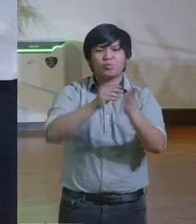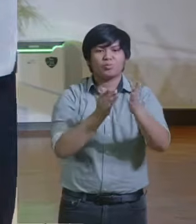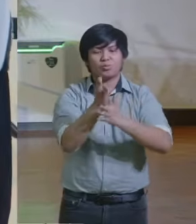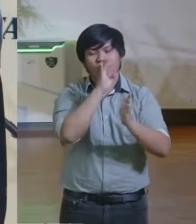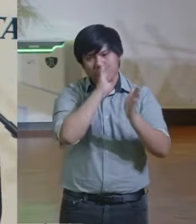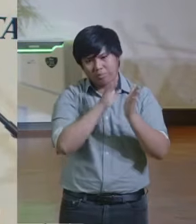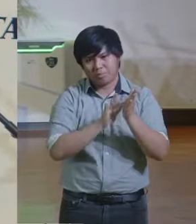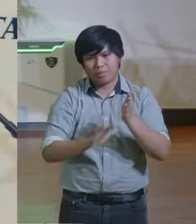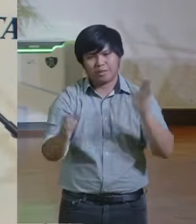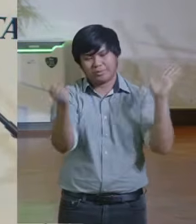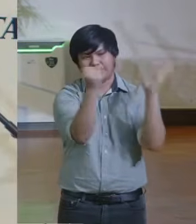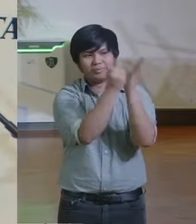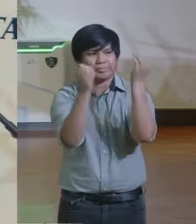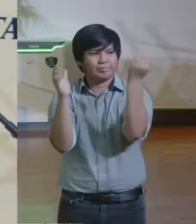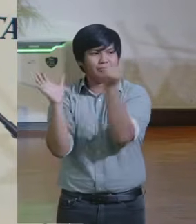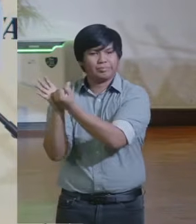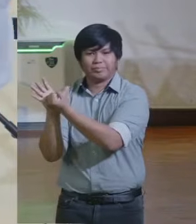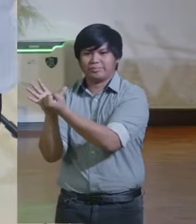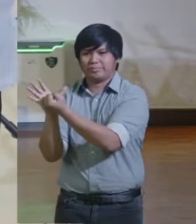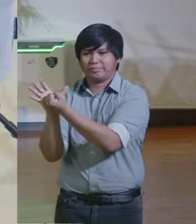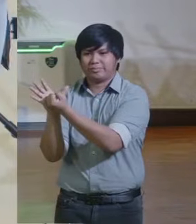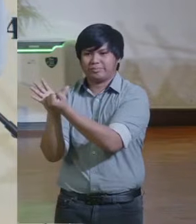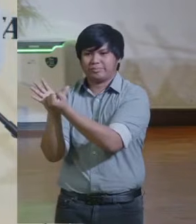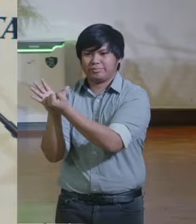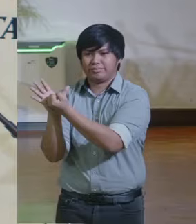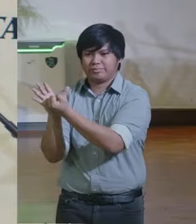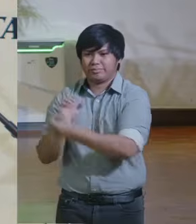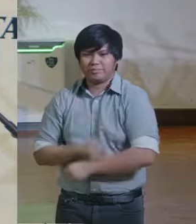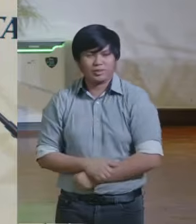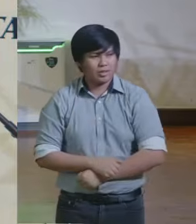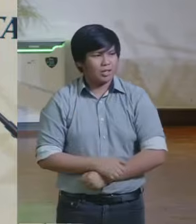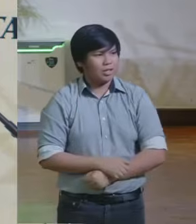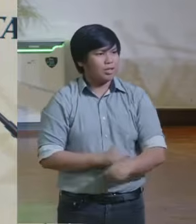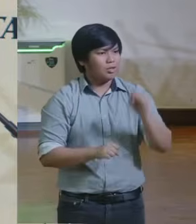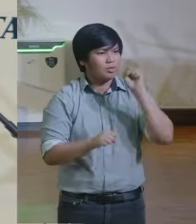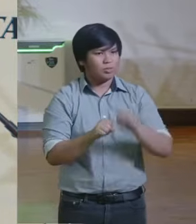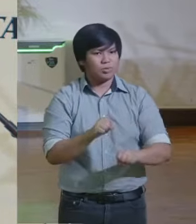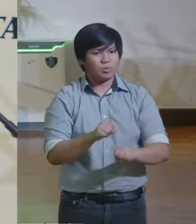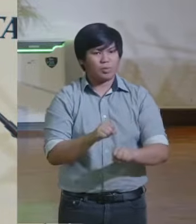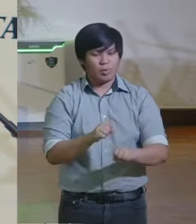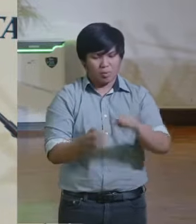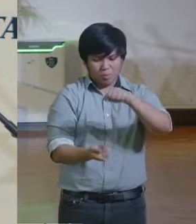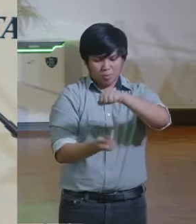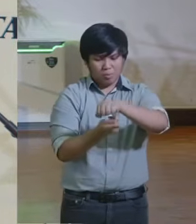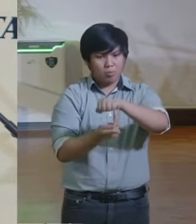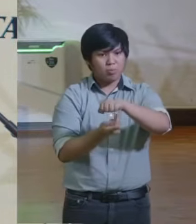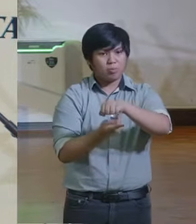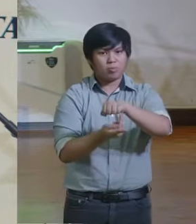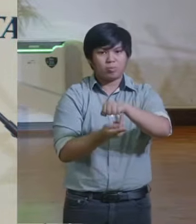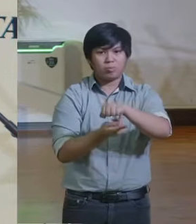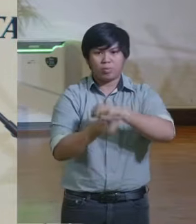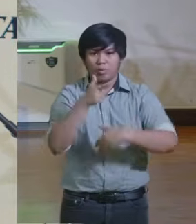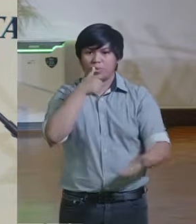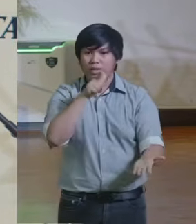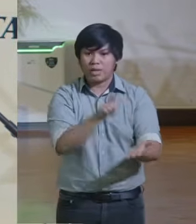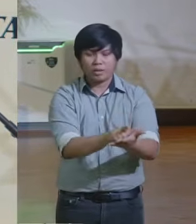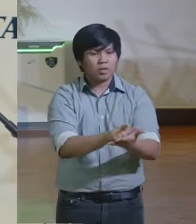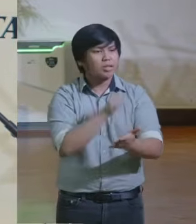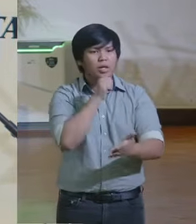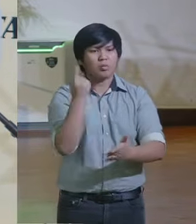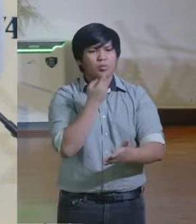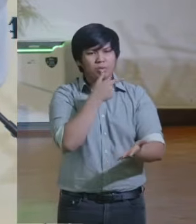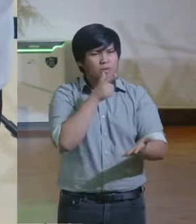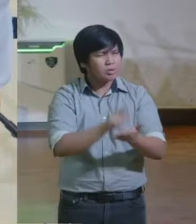ng ating Panginoong Diyos. So, ang mga salita ni Pablo dito ay hindi lang basta sulat, hindi